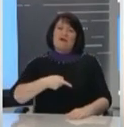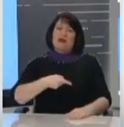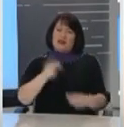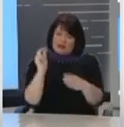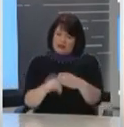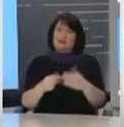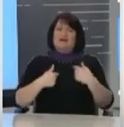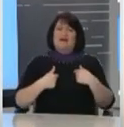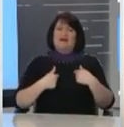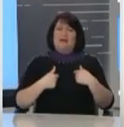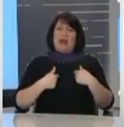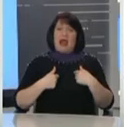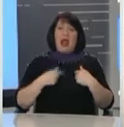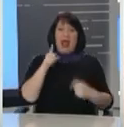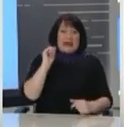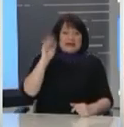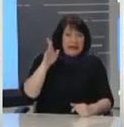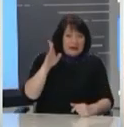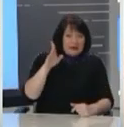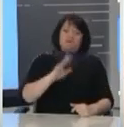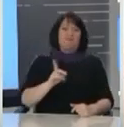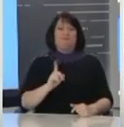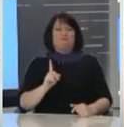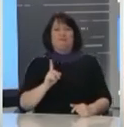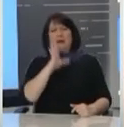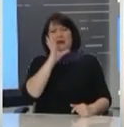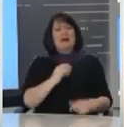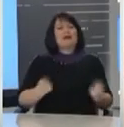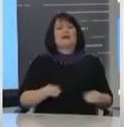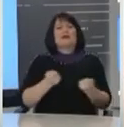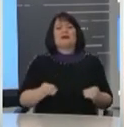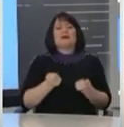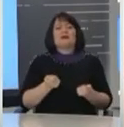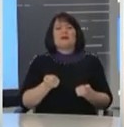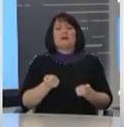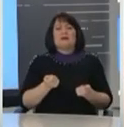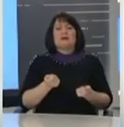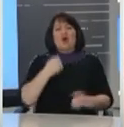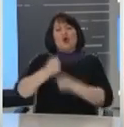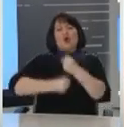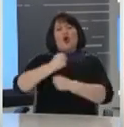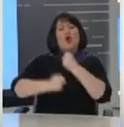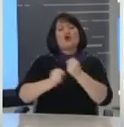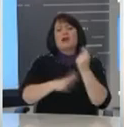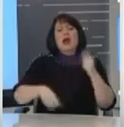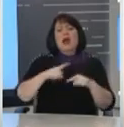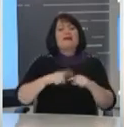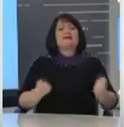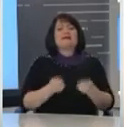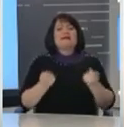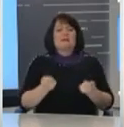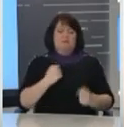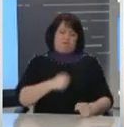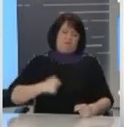ψηφίζαμε. Γιατί πράγματι αυτό το οποίο συμβαίνει τις τελευταίες δεκαετίες στη χώρα είναι